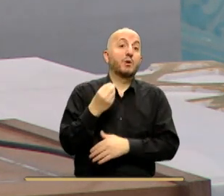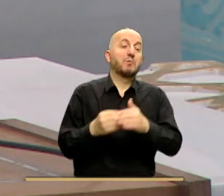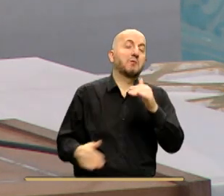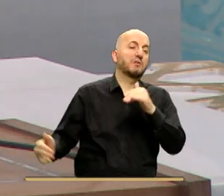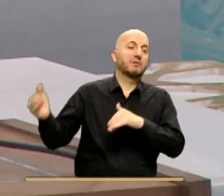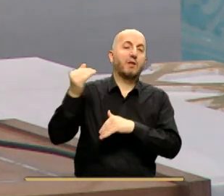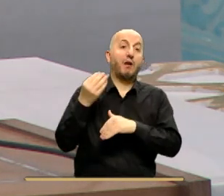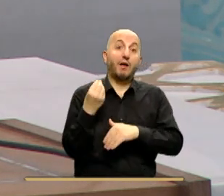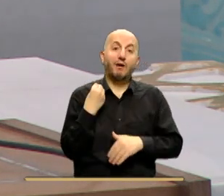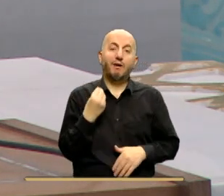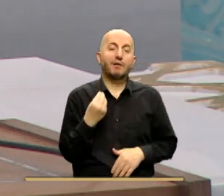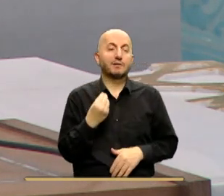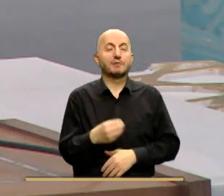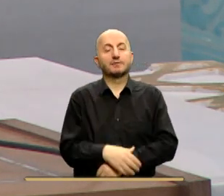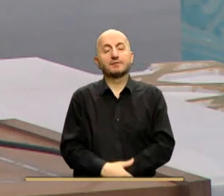daha hayırlıdır.